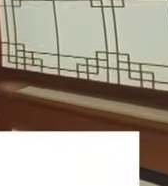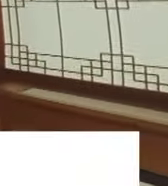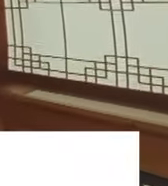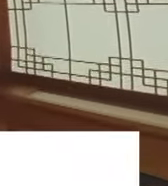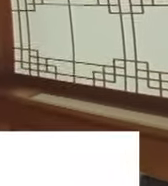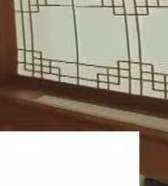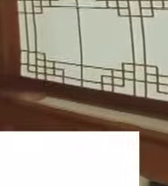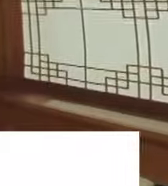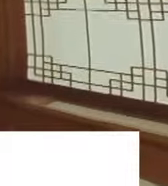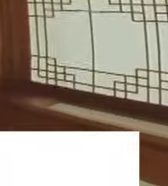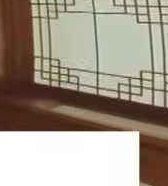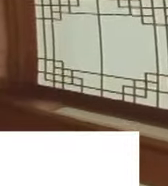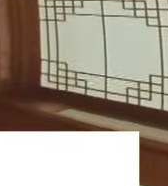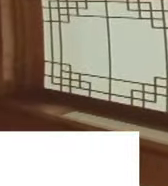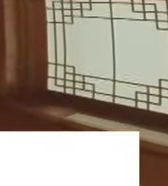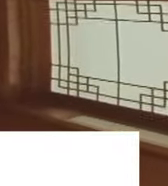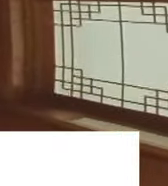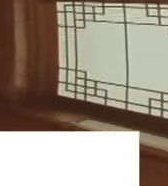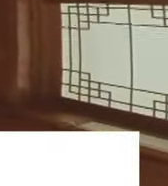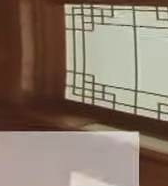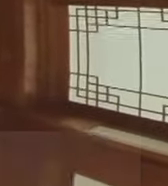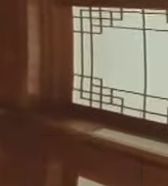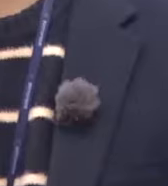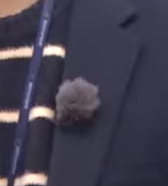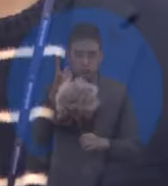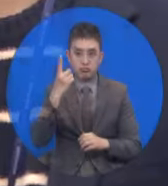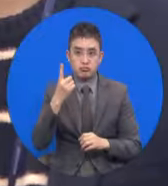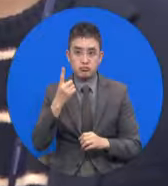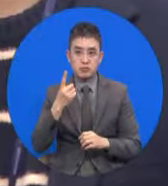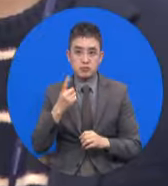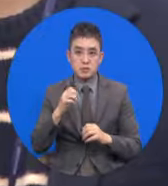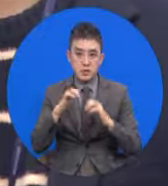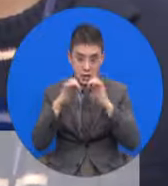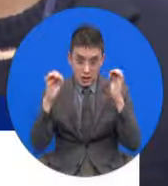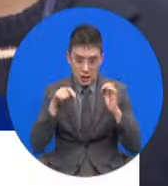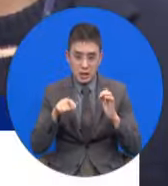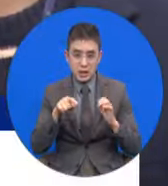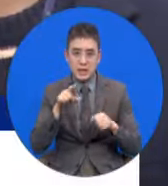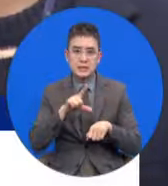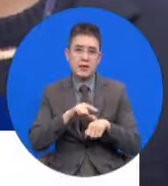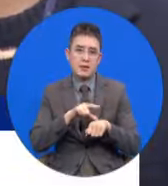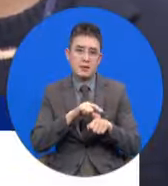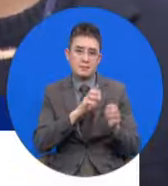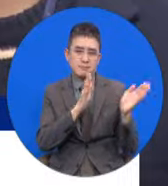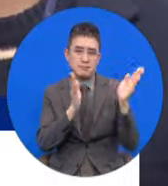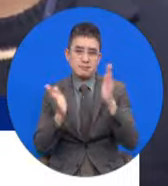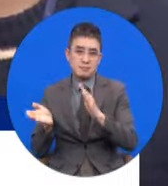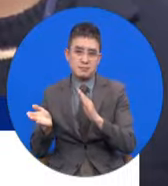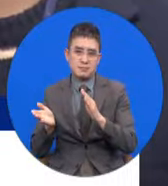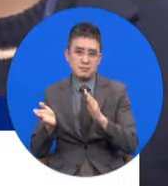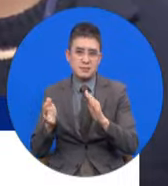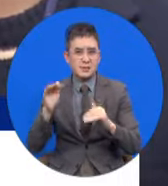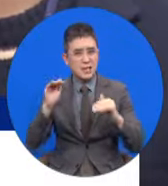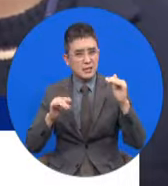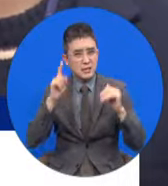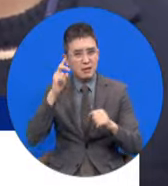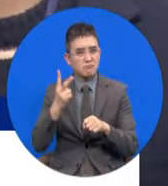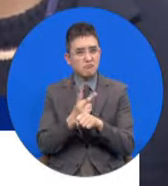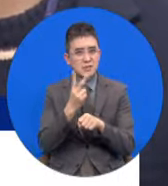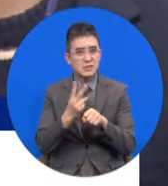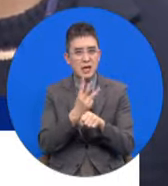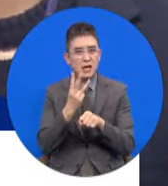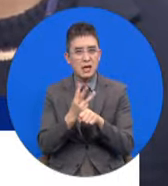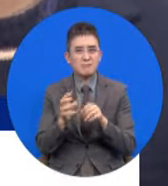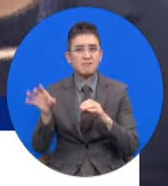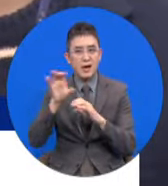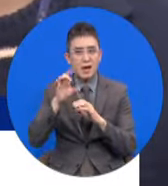추가되면서 개표 시간도 늘어날 걸로 보고 있습니다. 차이는 있겠지만 대략 2시간에서 3시간 정도 더 소요될 것으로